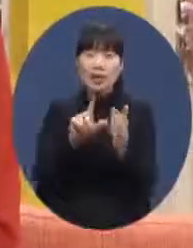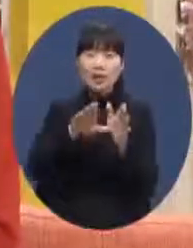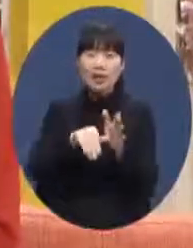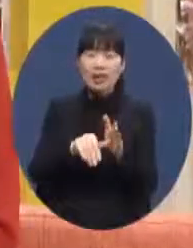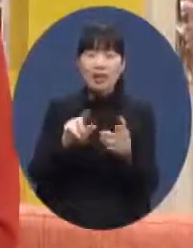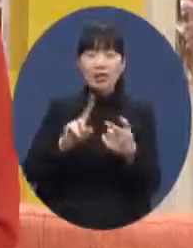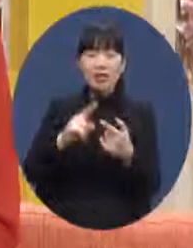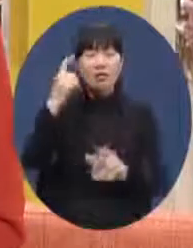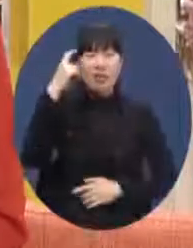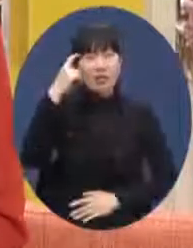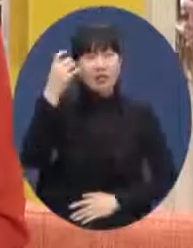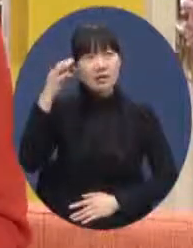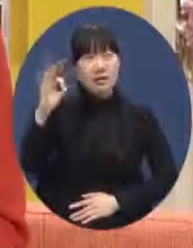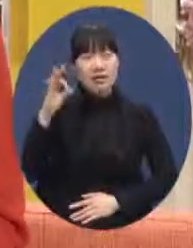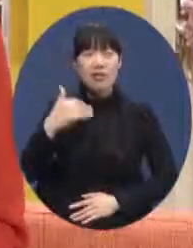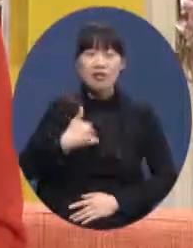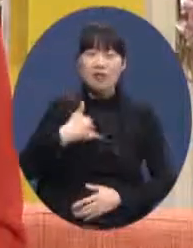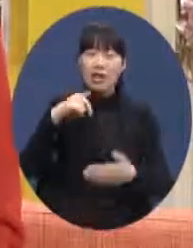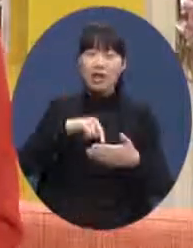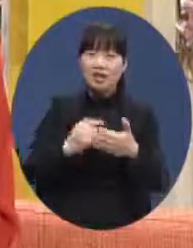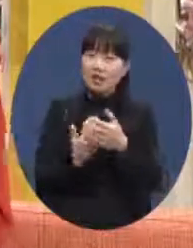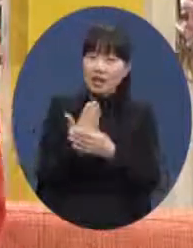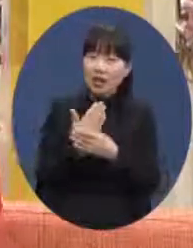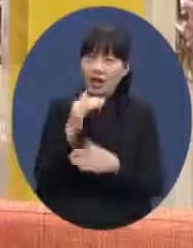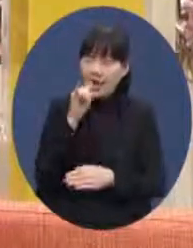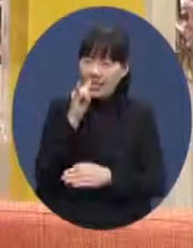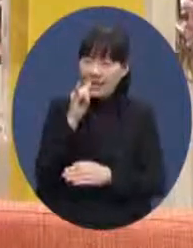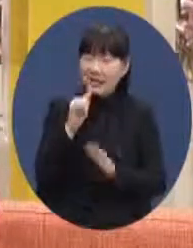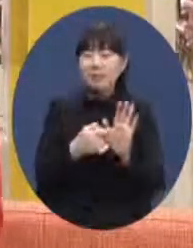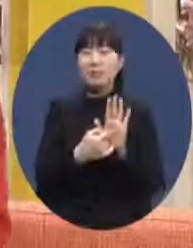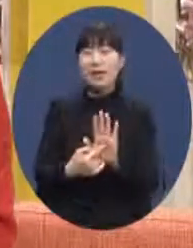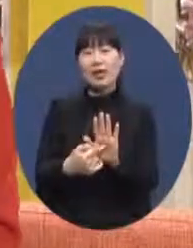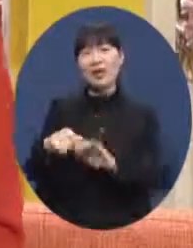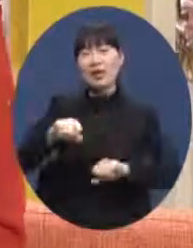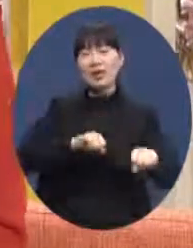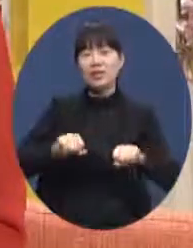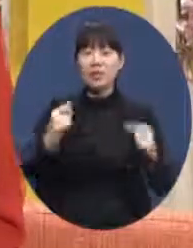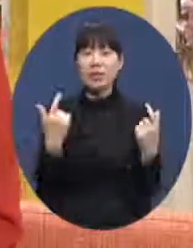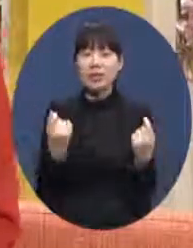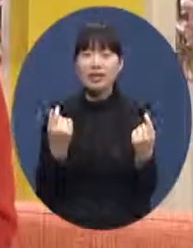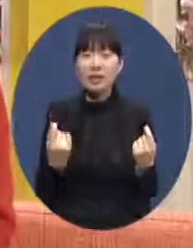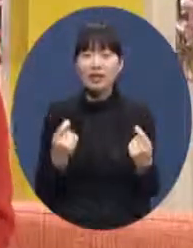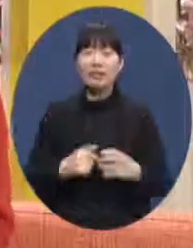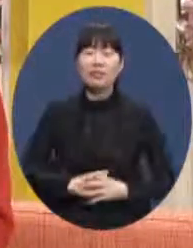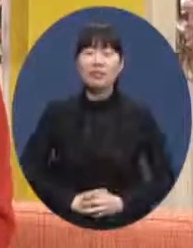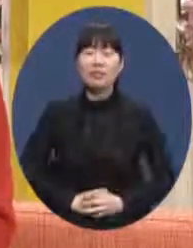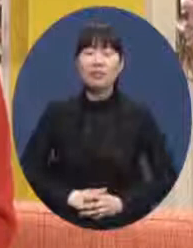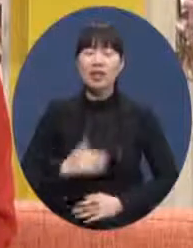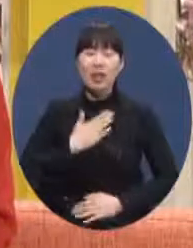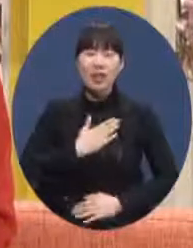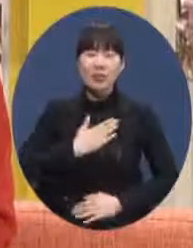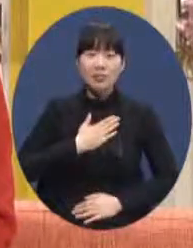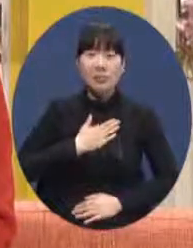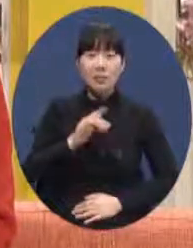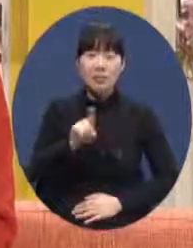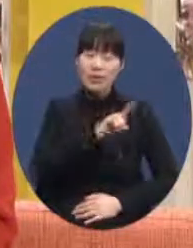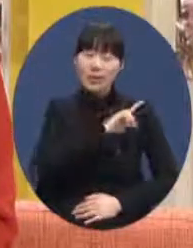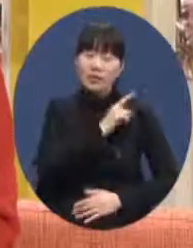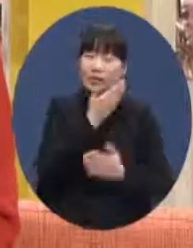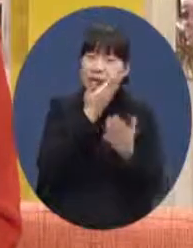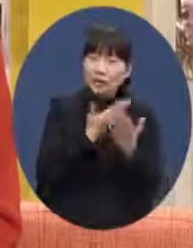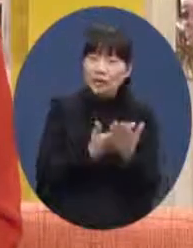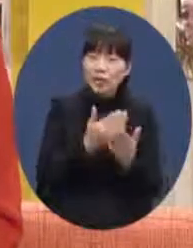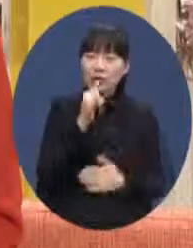그것을 인식하고 내 안에서 일어나는 반응이다 이런 말씀을 좀 드렸어요. 그리고 이제 감정이라는 것은 가장 중요한